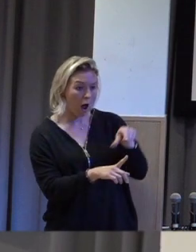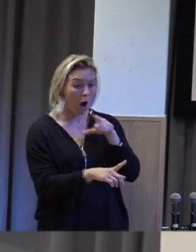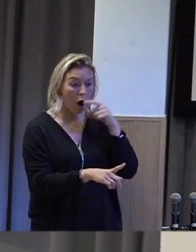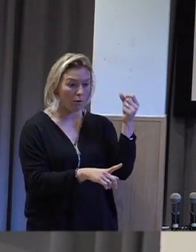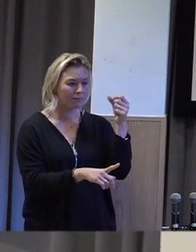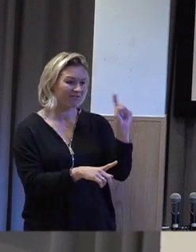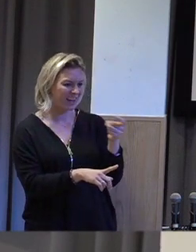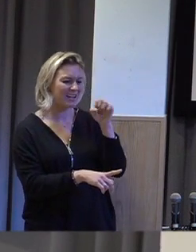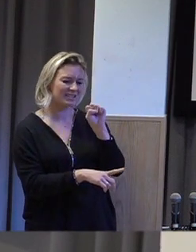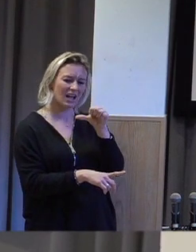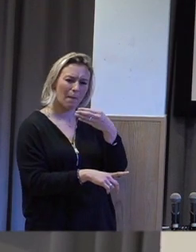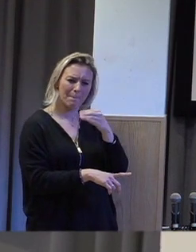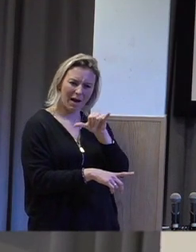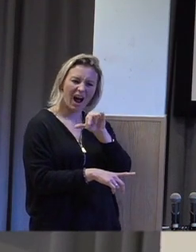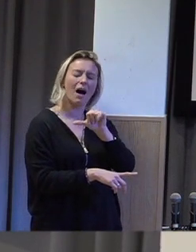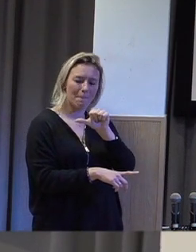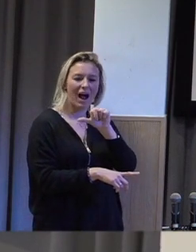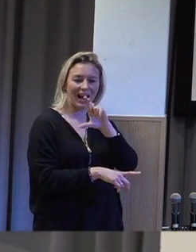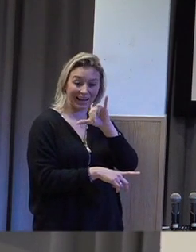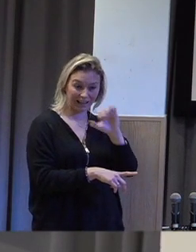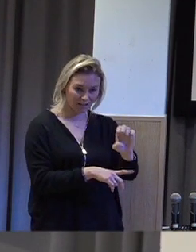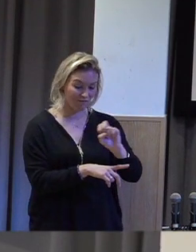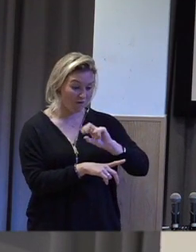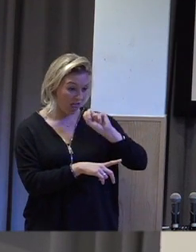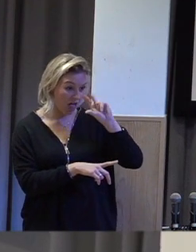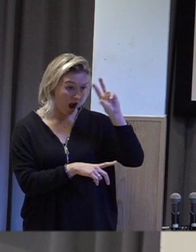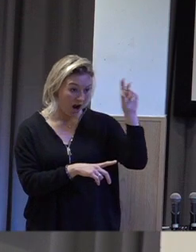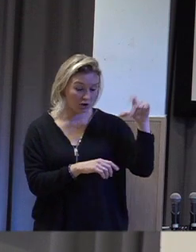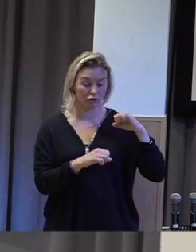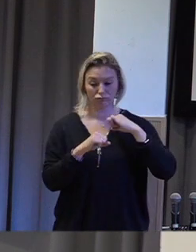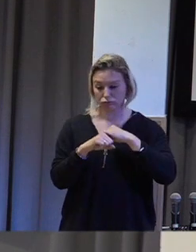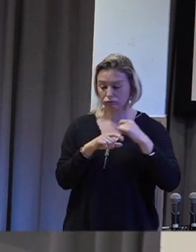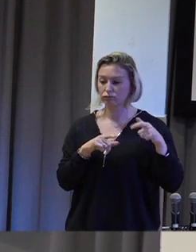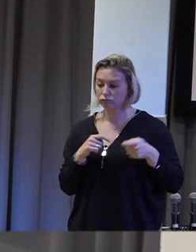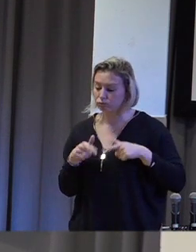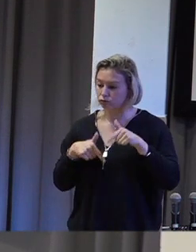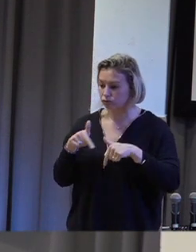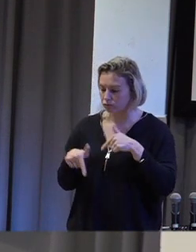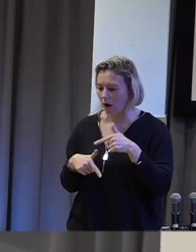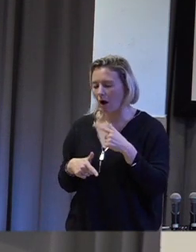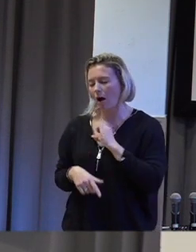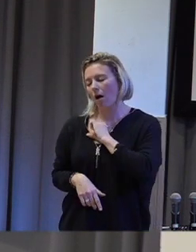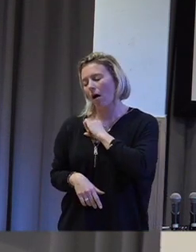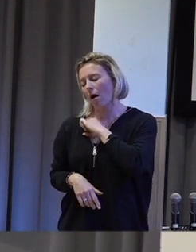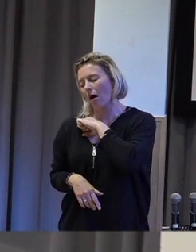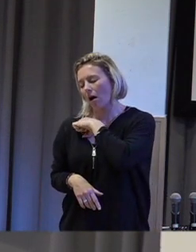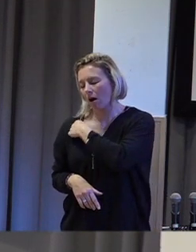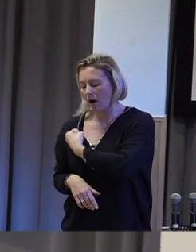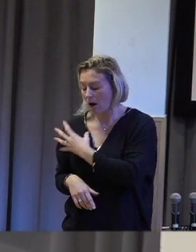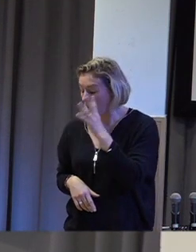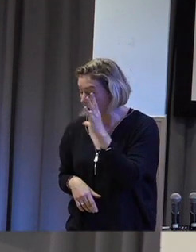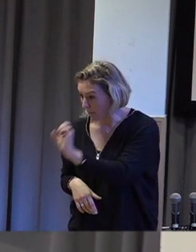qui voyageait, étant venu là, fut ému de compassion lorsqu'il le vit. Il